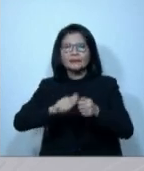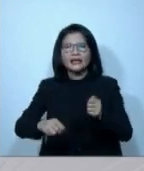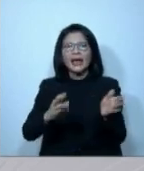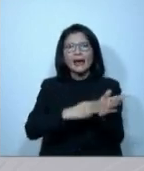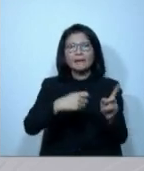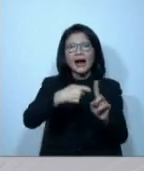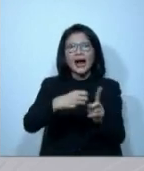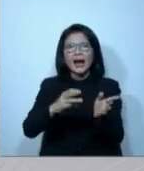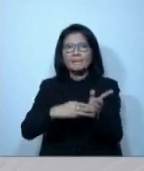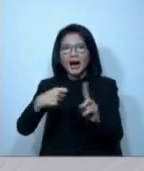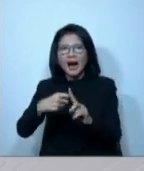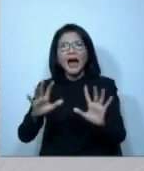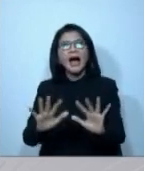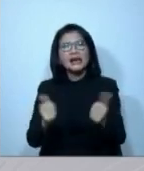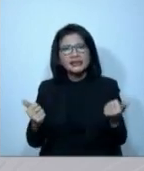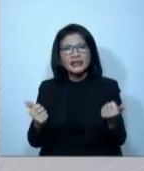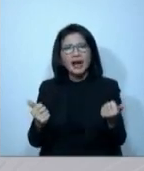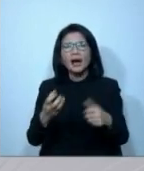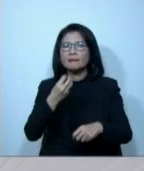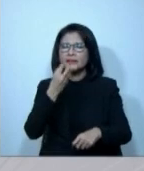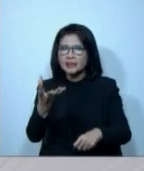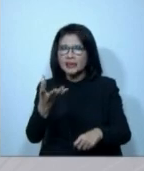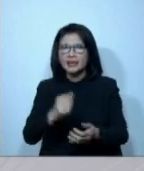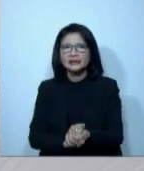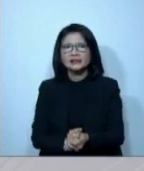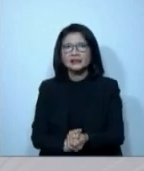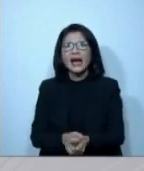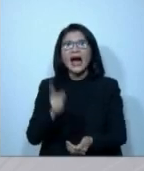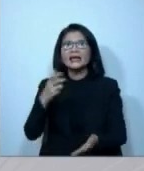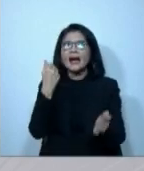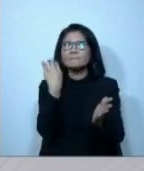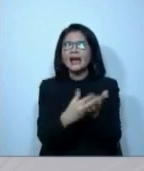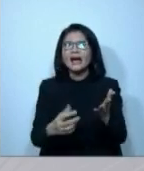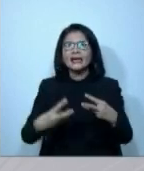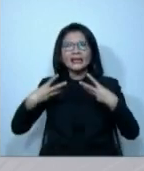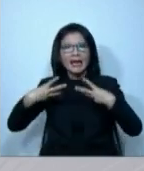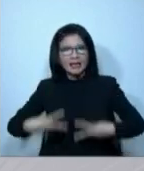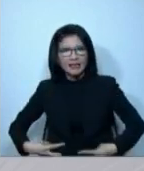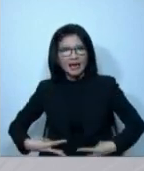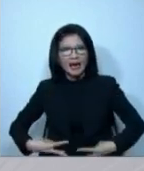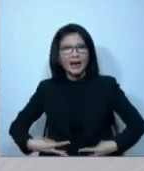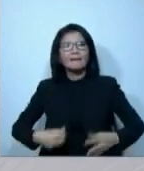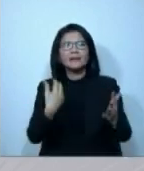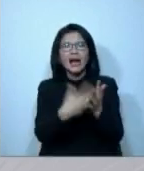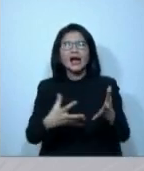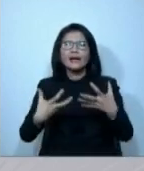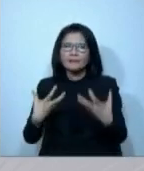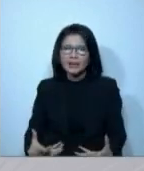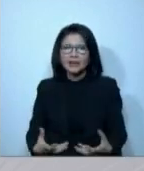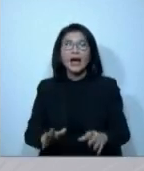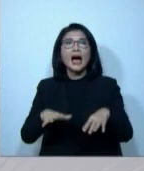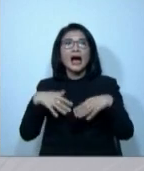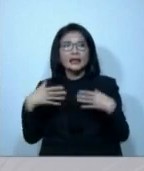MK-MK. Yang hasilnya mengatakan bahwa terjadi pelanggaran etika berat yang